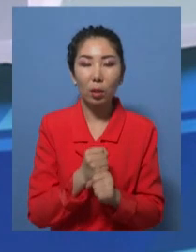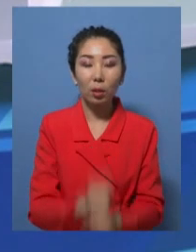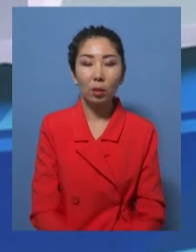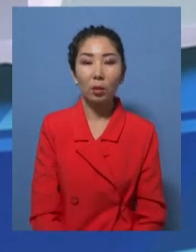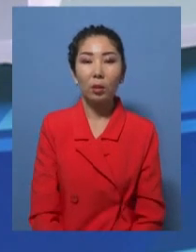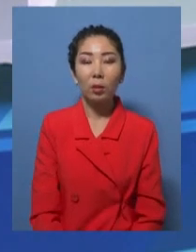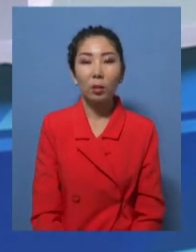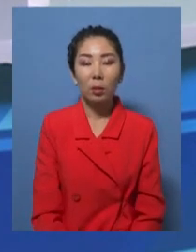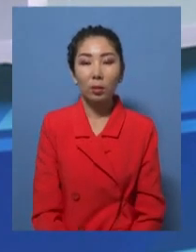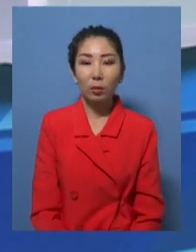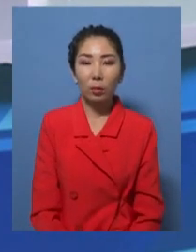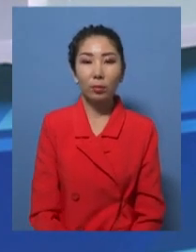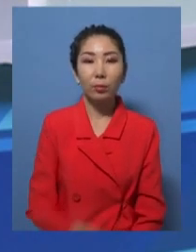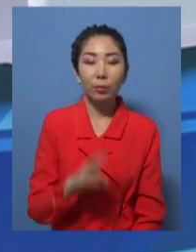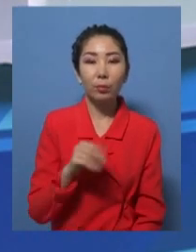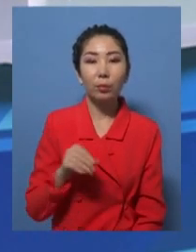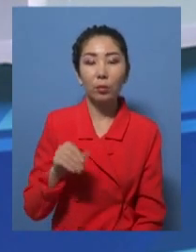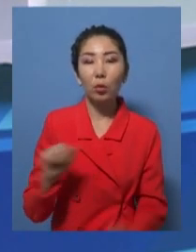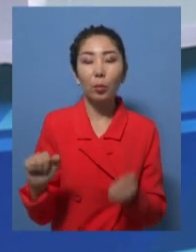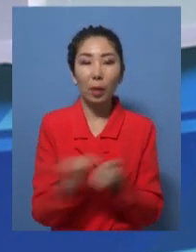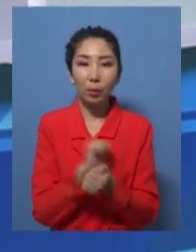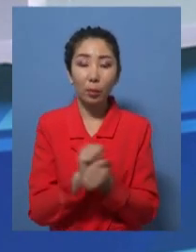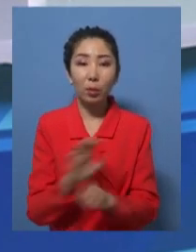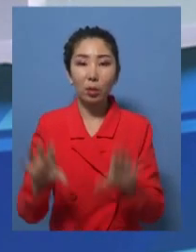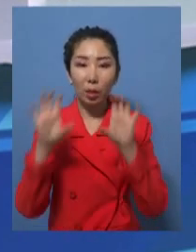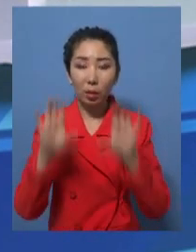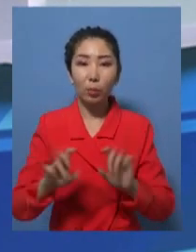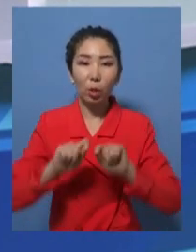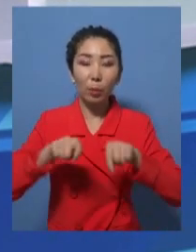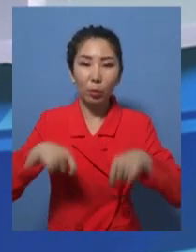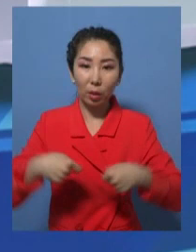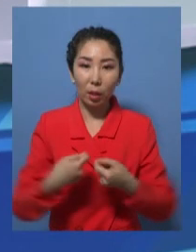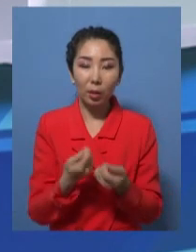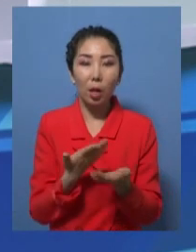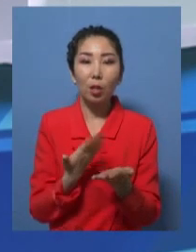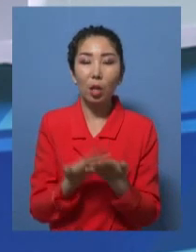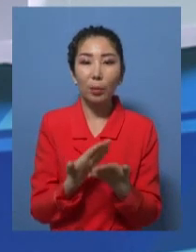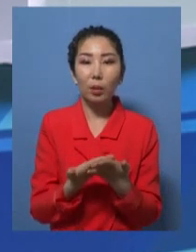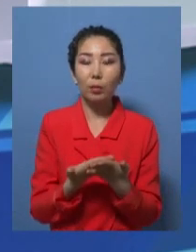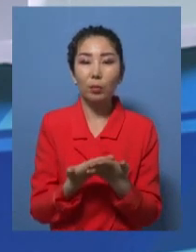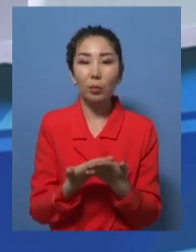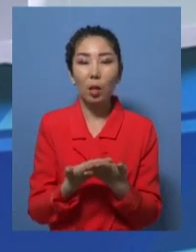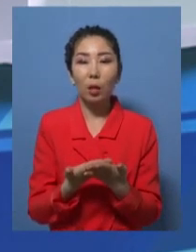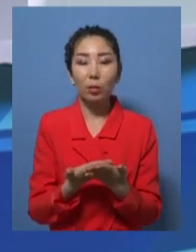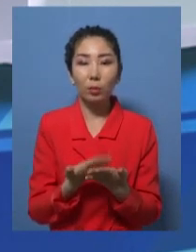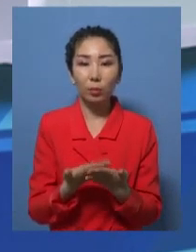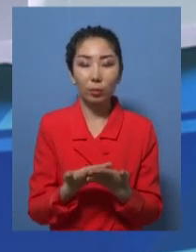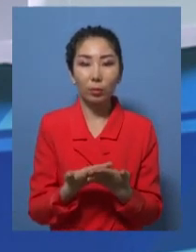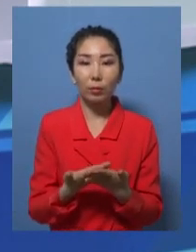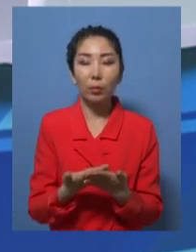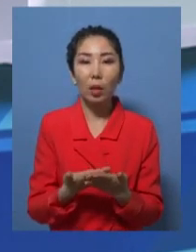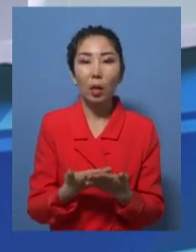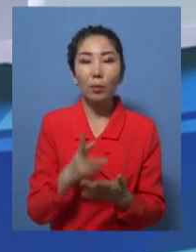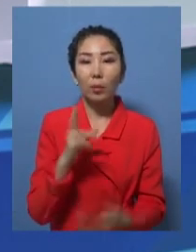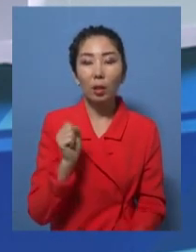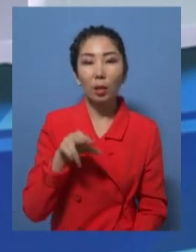келісімін алғаннан кейін ғана барып топырақты алу керек. Ол экология заңнамаларды бұзған болып саналады. Келісім жоқ болса. Осындай